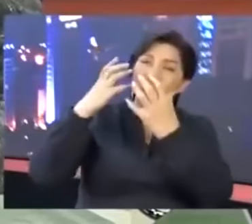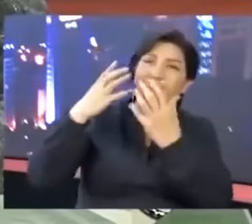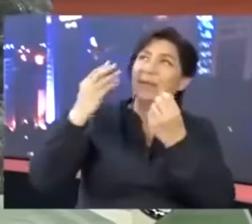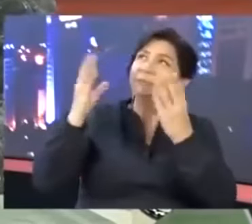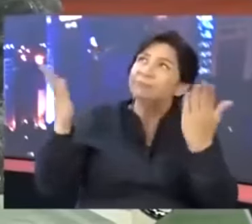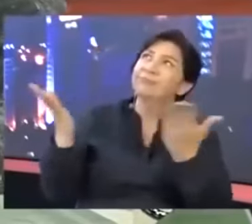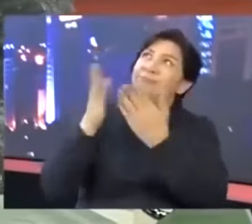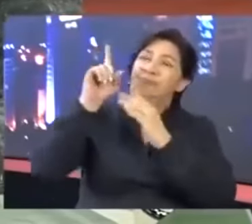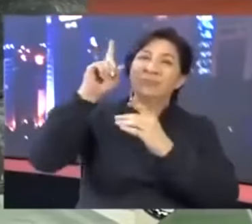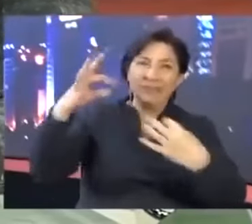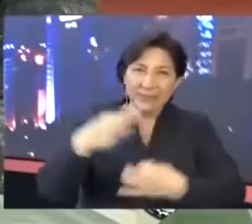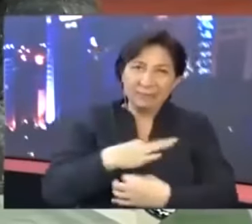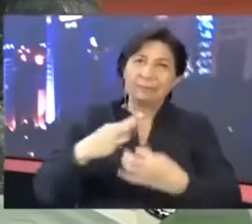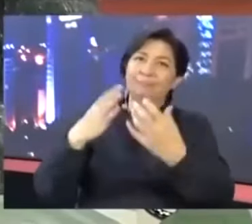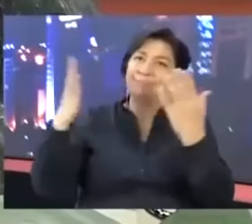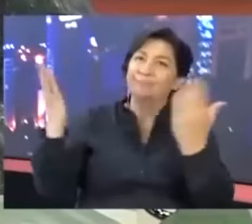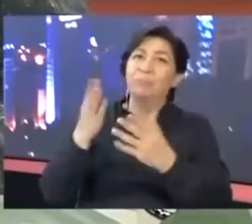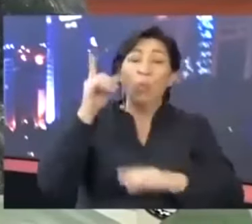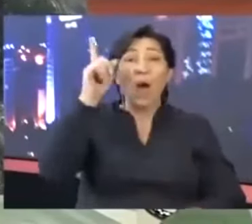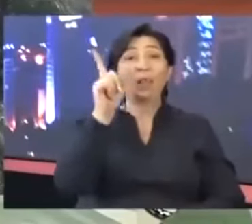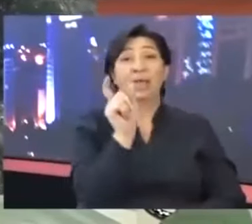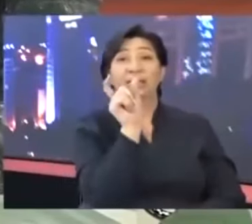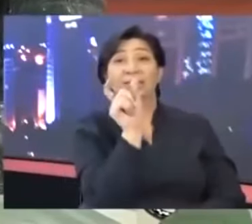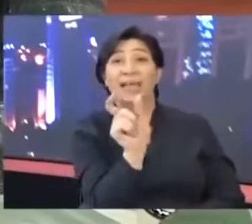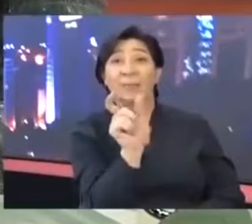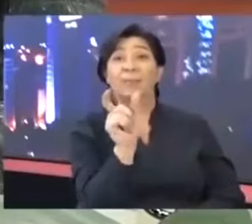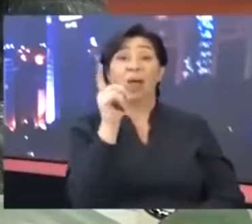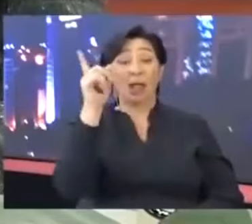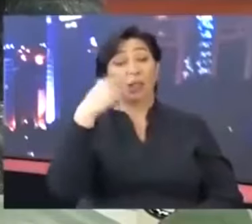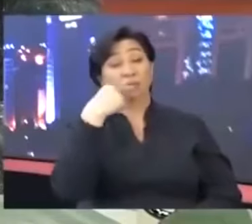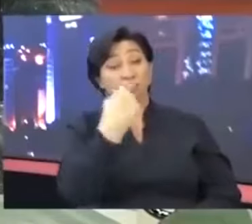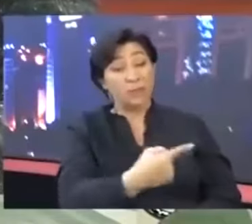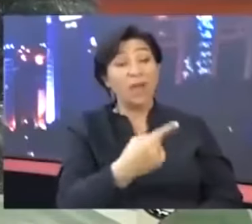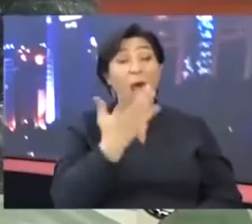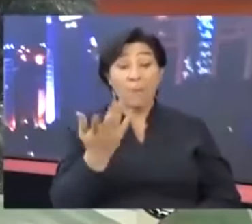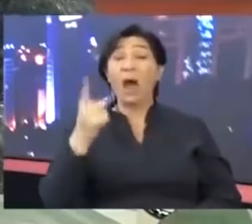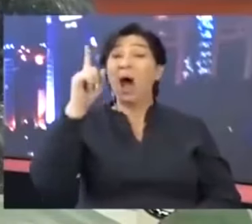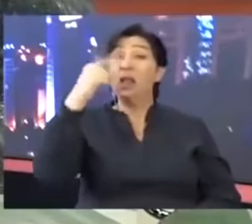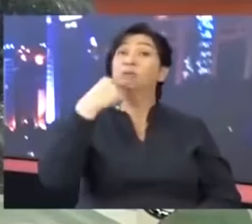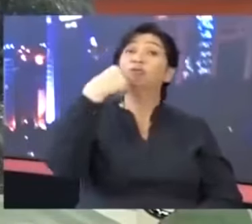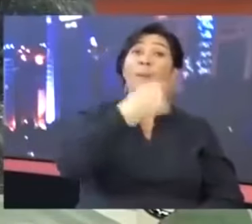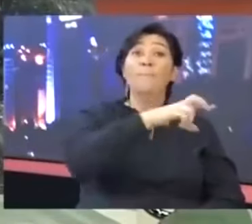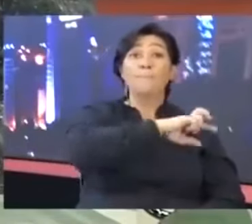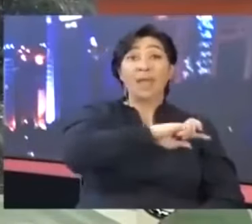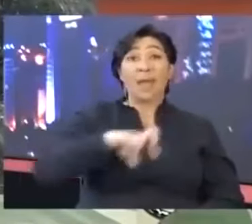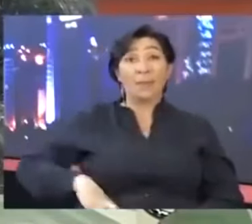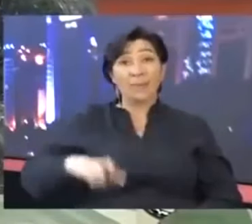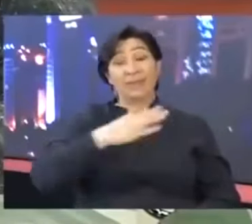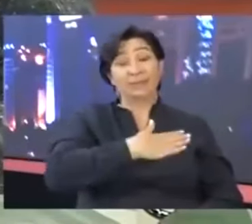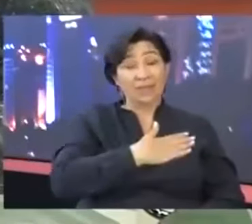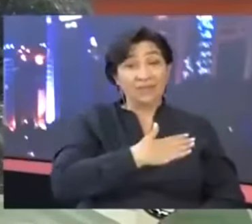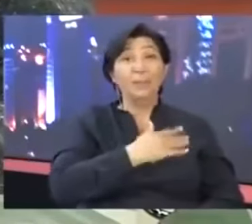Zaten bu eee Allah'ın kelamıdır Ama Allah'ın kelamı peygamberin Eee